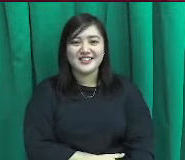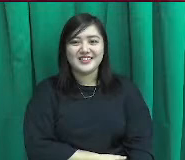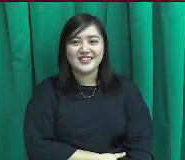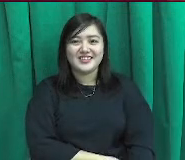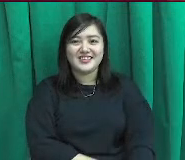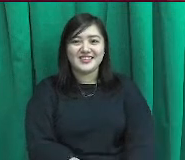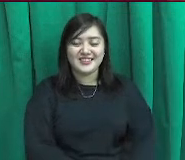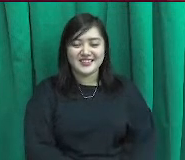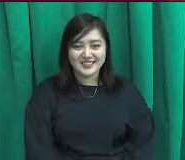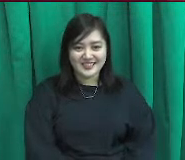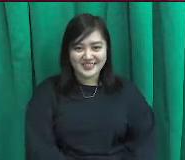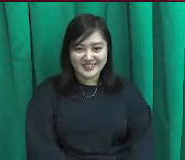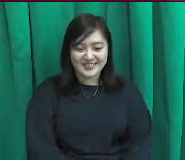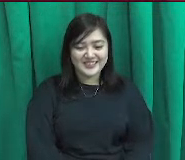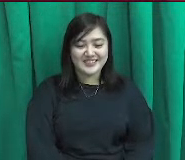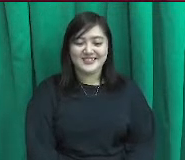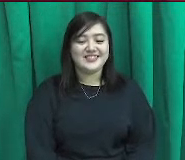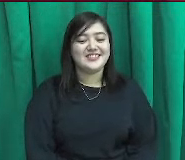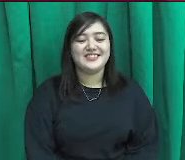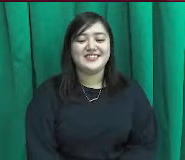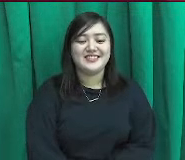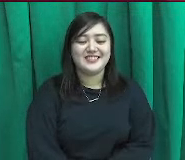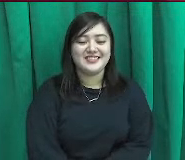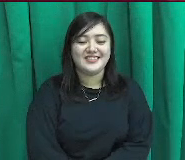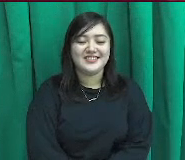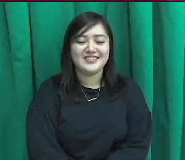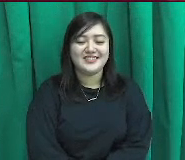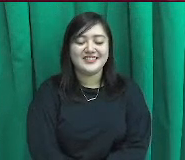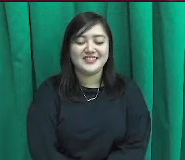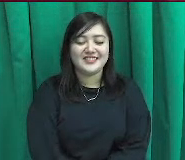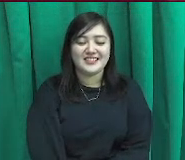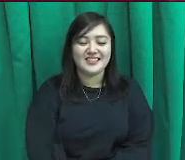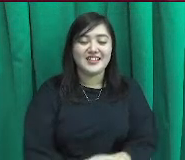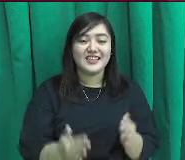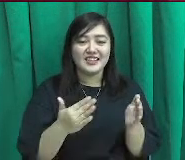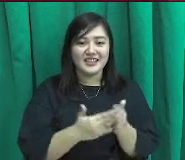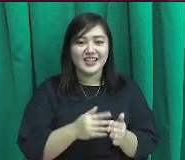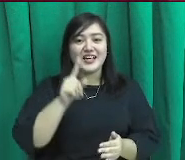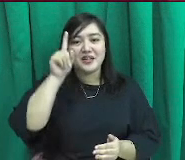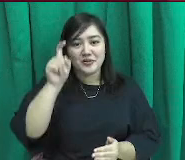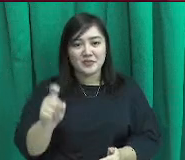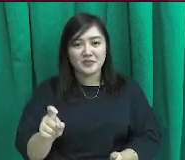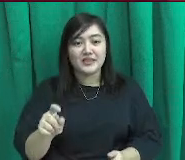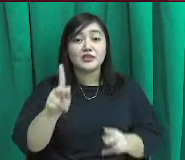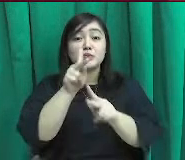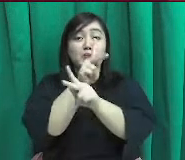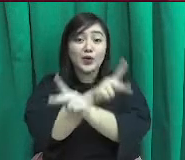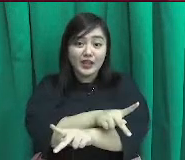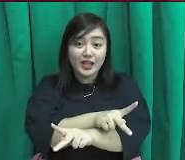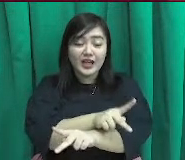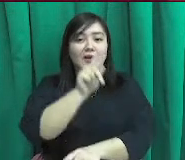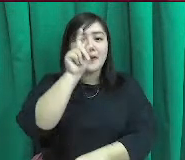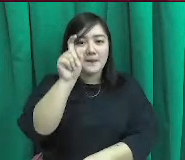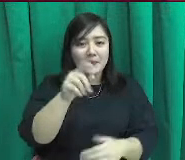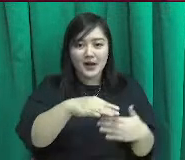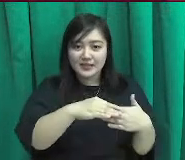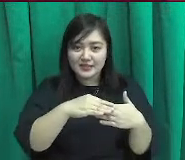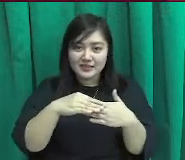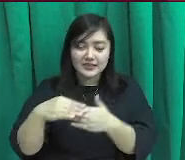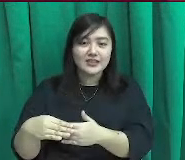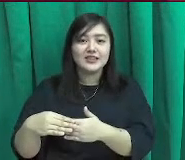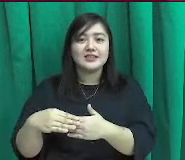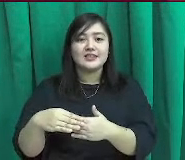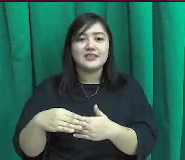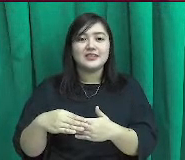kabilang bakod. Mahirap pang istorya na naman. Kaya talaga dapat nating bakuran, dapat nating pagapangin kung saan natin sila gusto